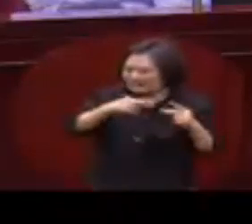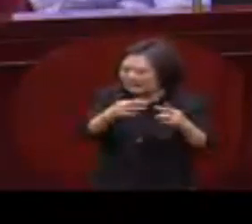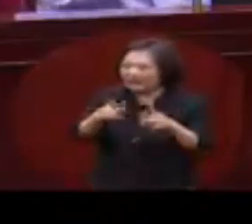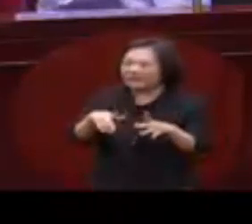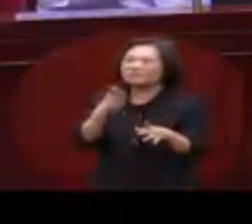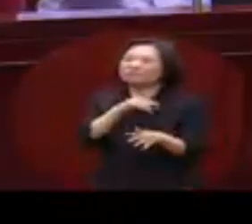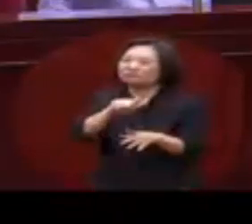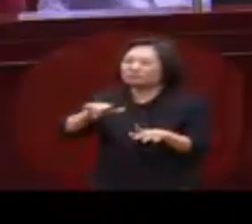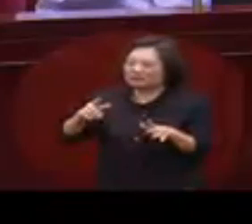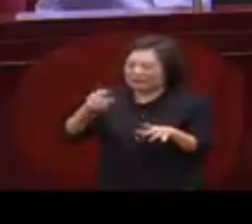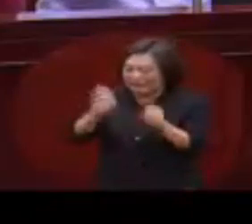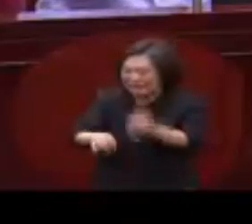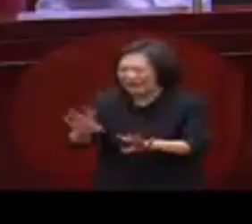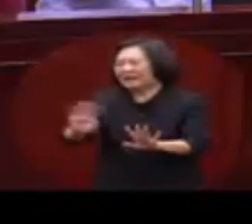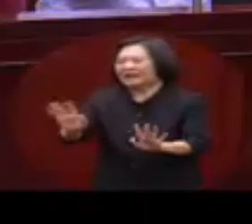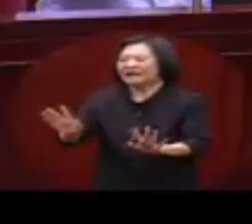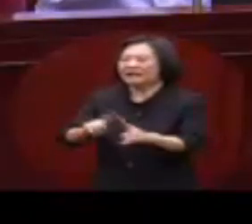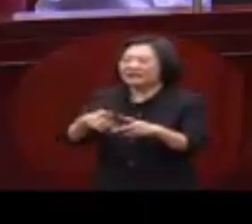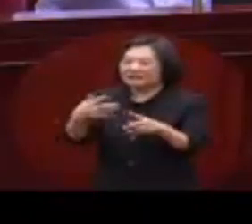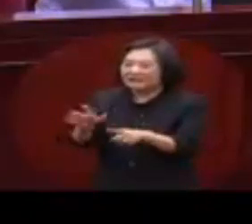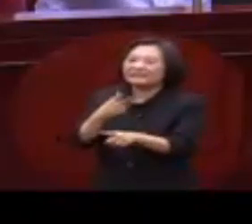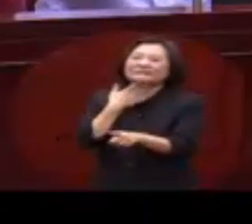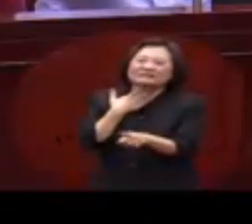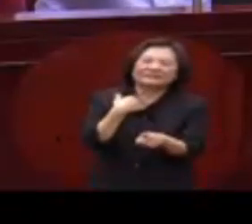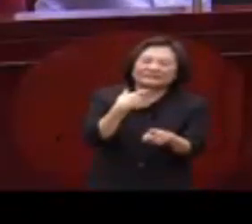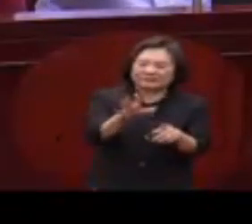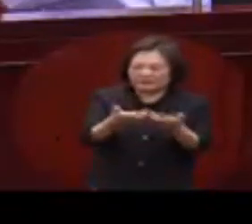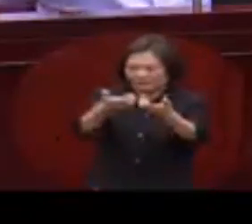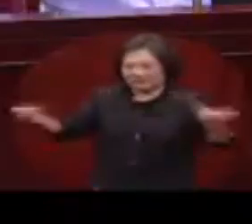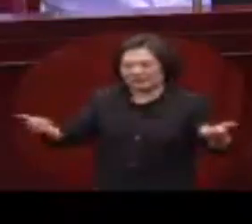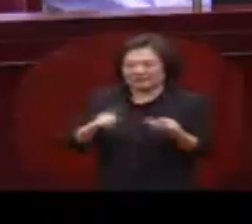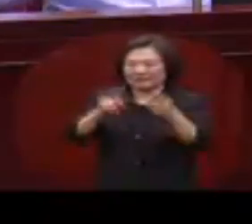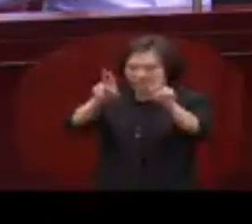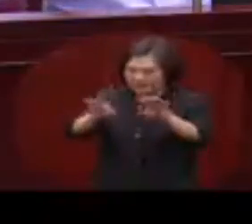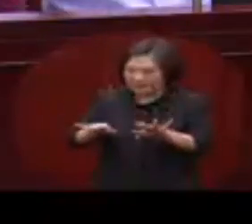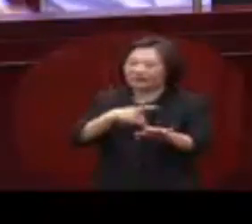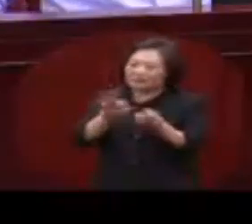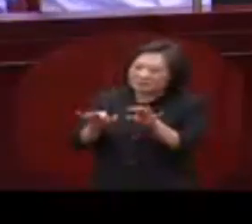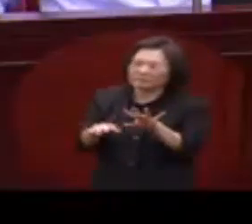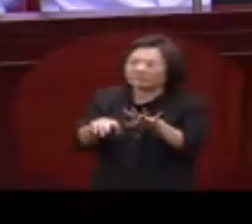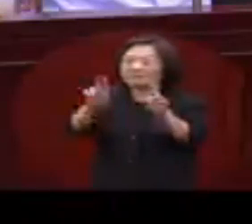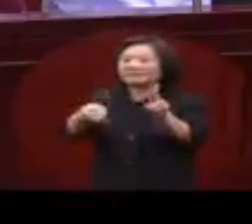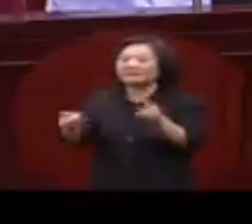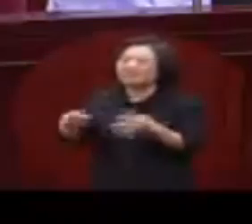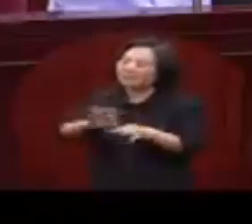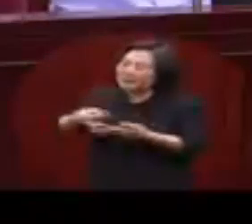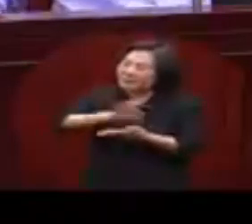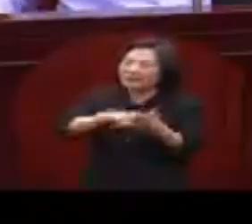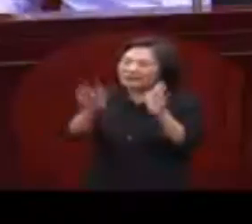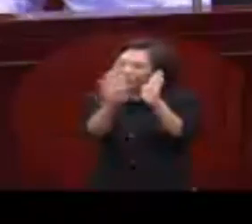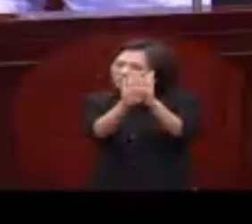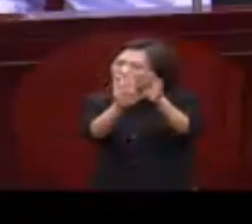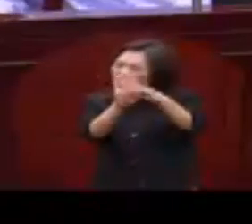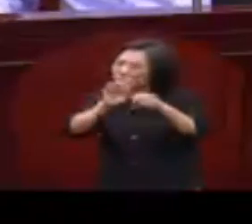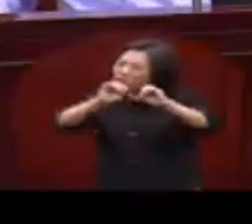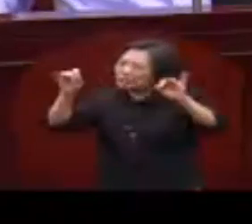离的，垃圾不落地的，干湿分离的，电子交易的，还有这个一大堆这种反正一大堆啊，包括招牌怎么设计都